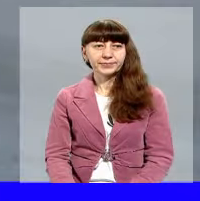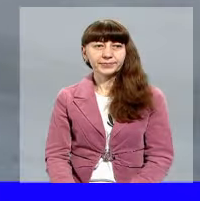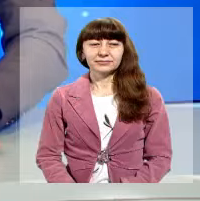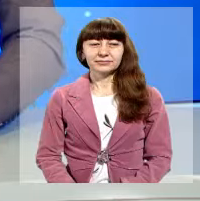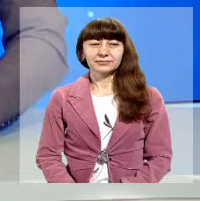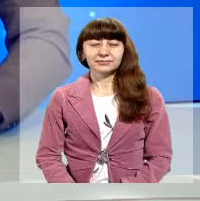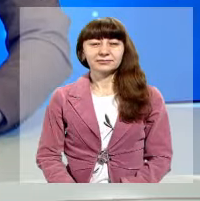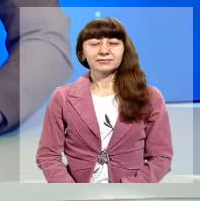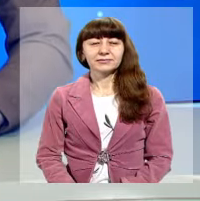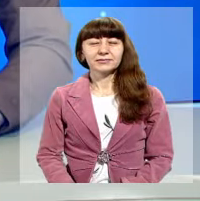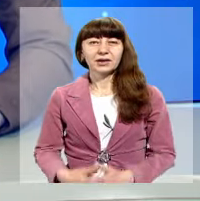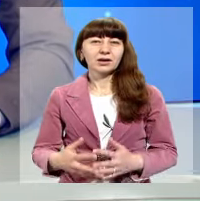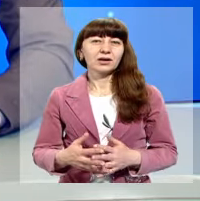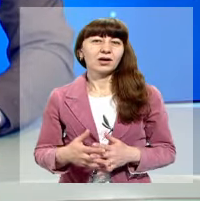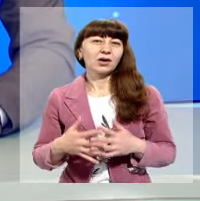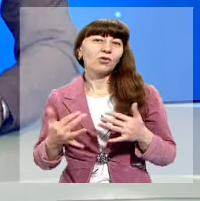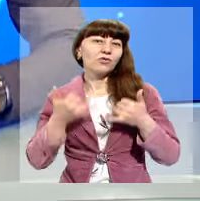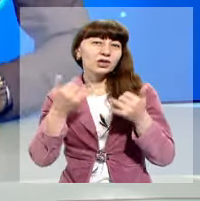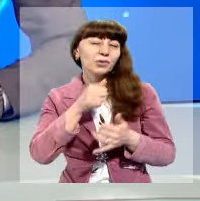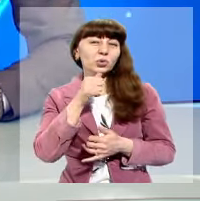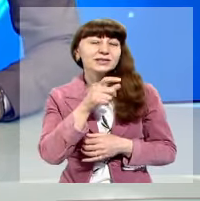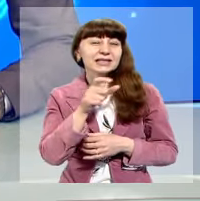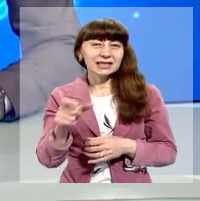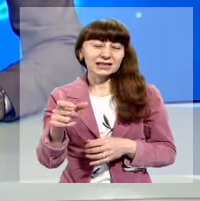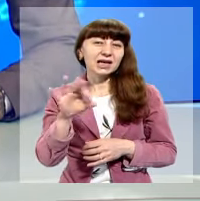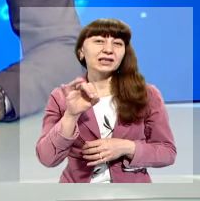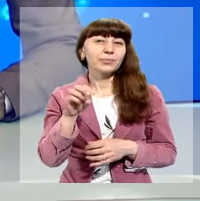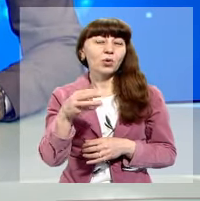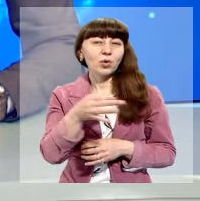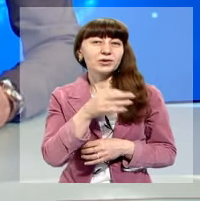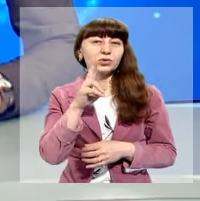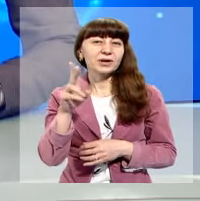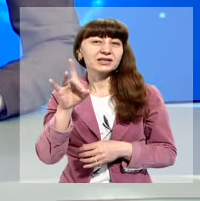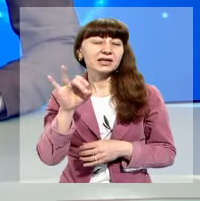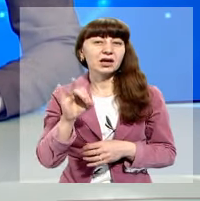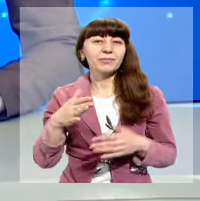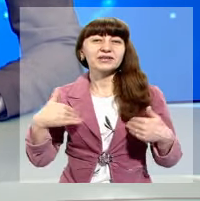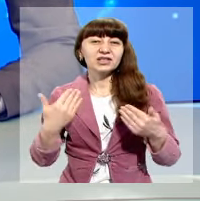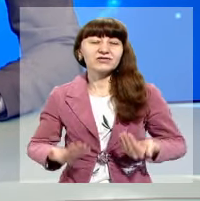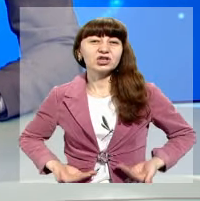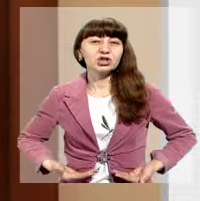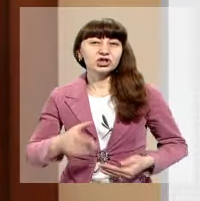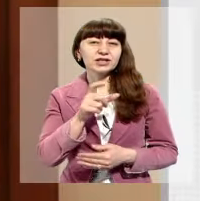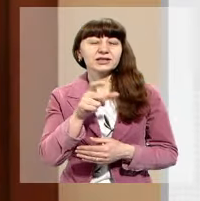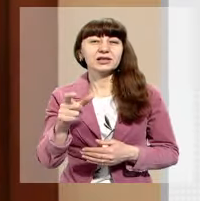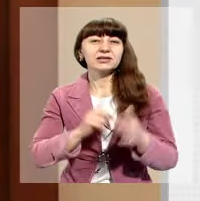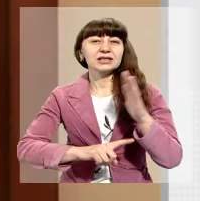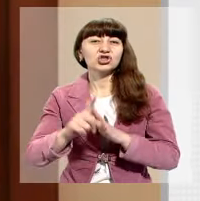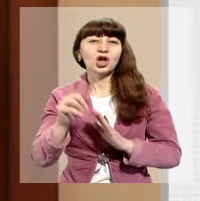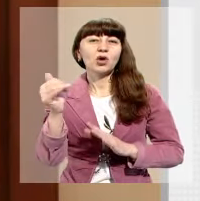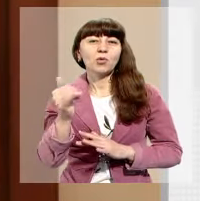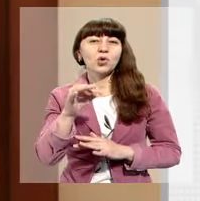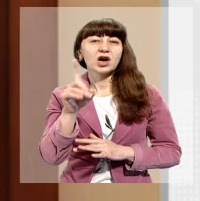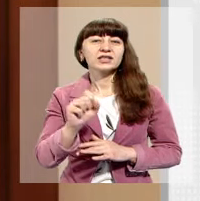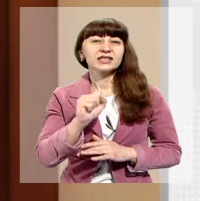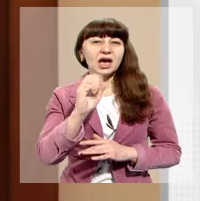ашпақ. Облыс әкімі Құмар Ақсақалов өңір тұрғындарын оразамен құттықтады. Құрметті қостанайлықтар,